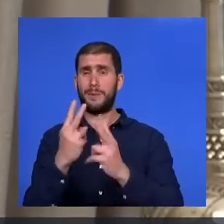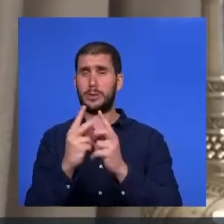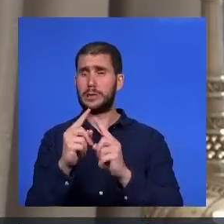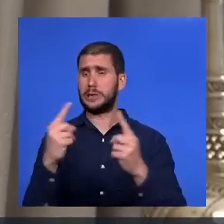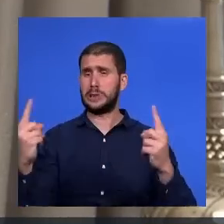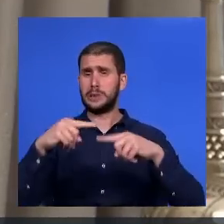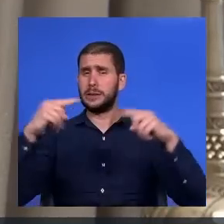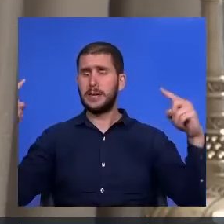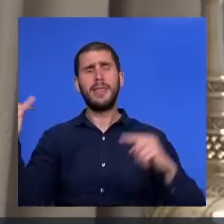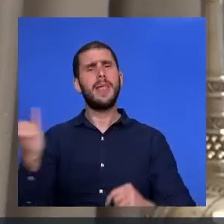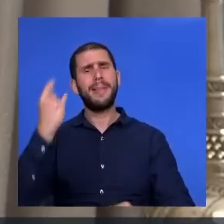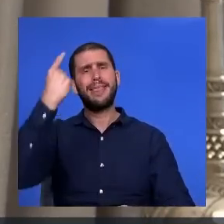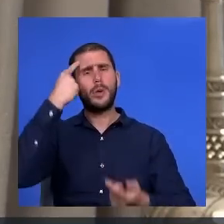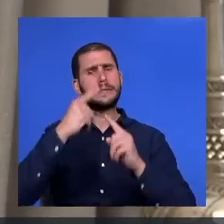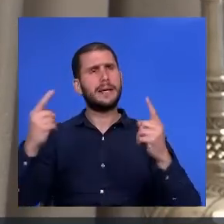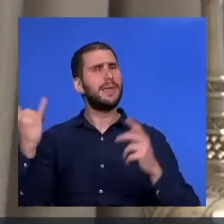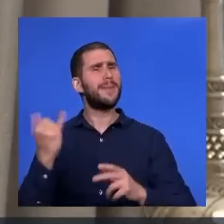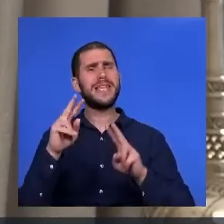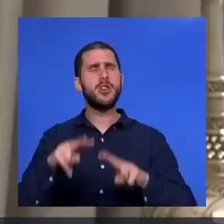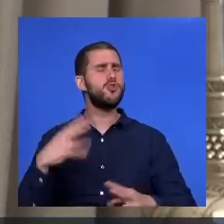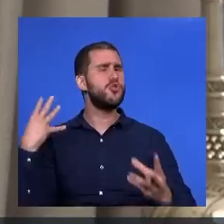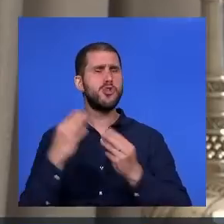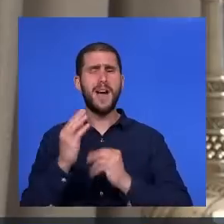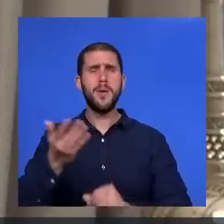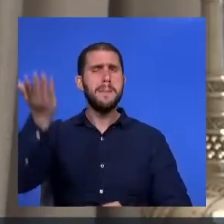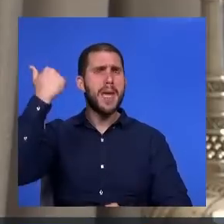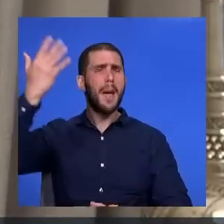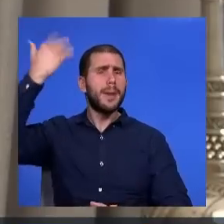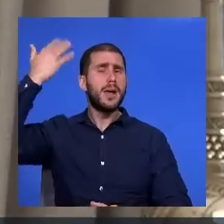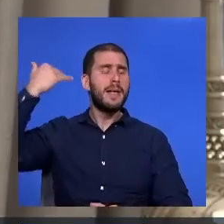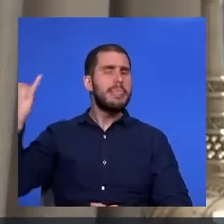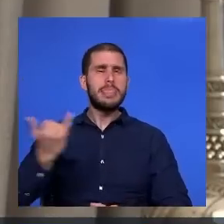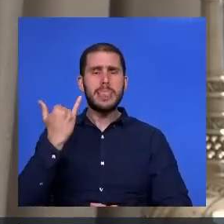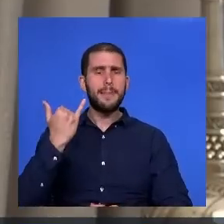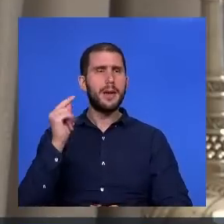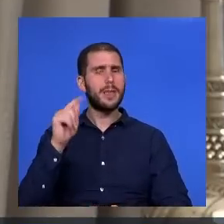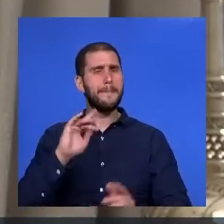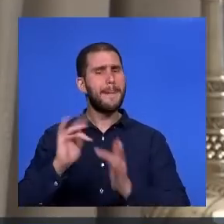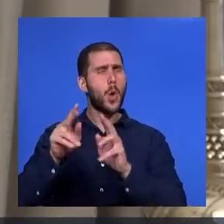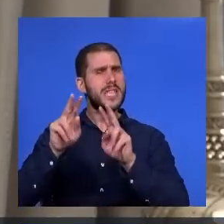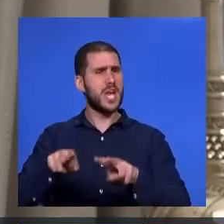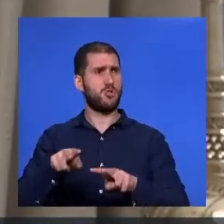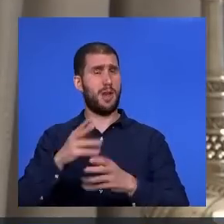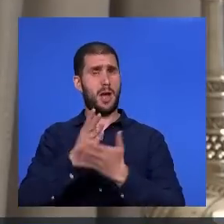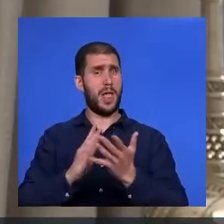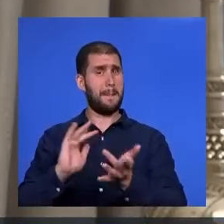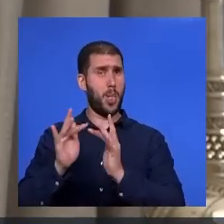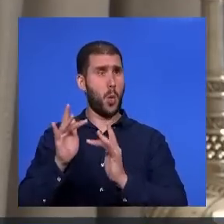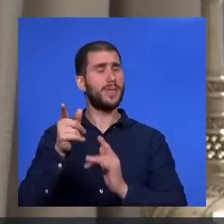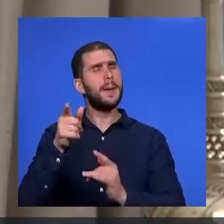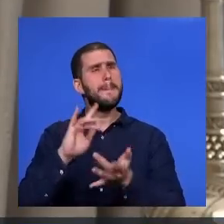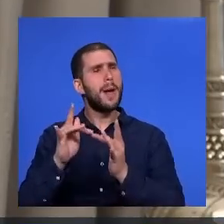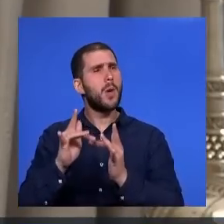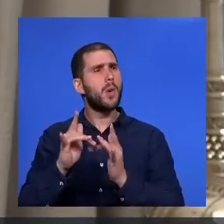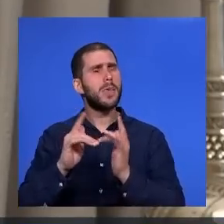שונות. תמיד זה היה קיים עוד מימי קדם, ותמיד היו בנו מחלוקות, וחלק מהמחלוקות האלה הרי מחלוקות